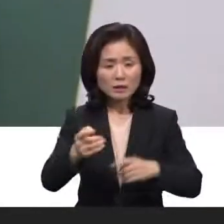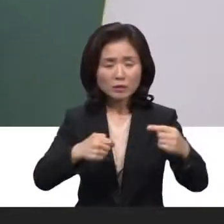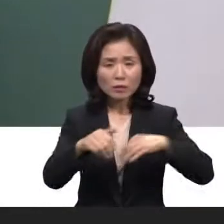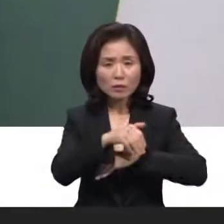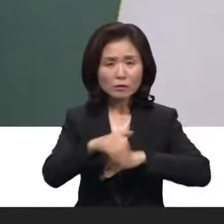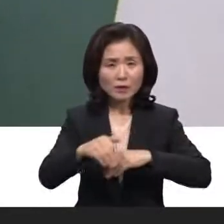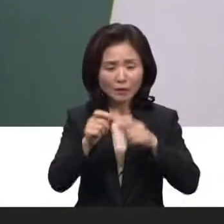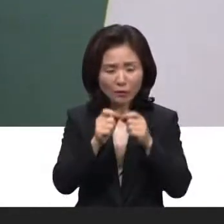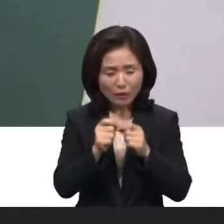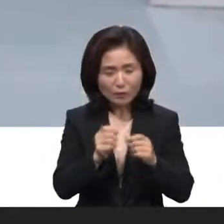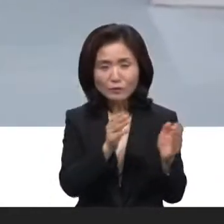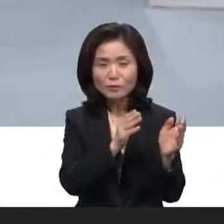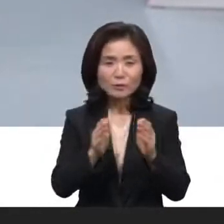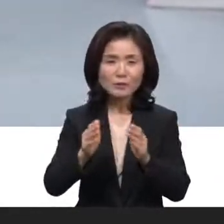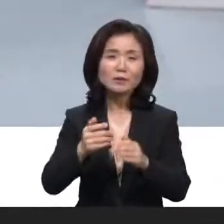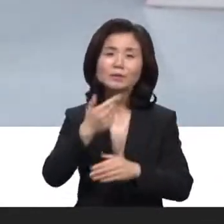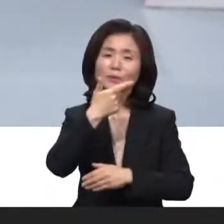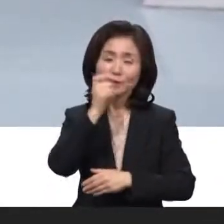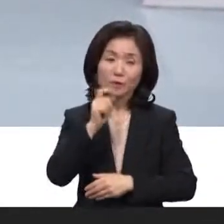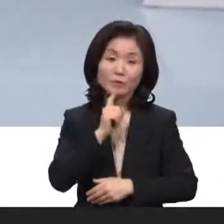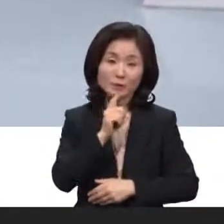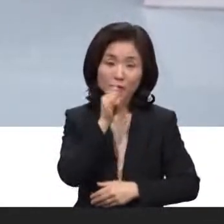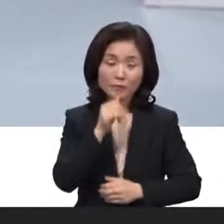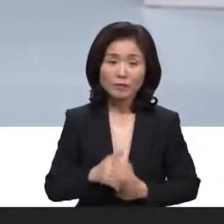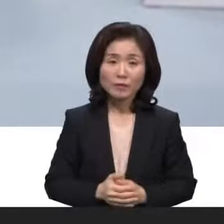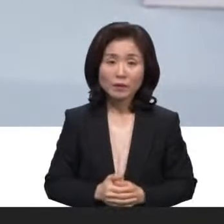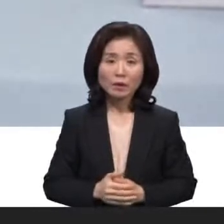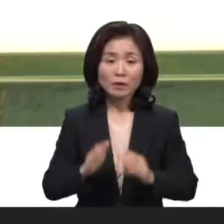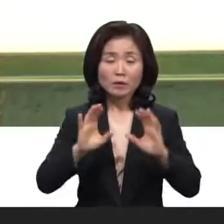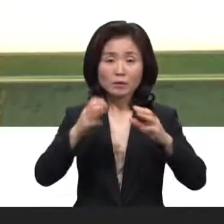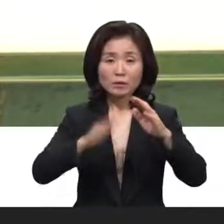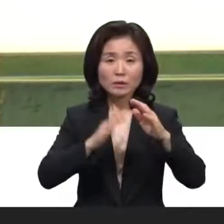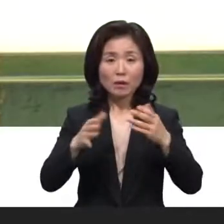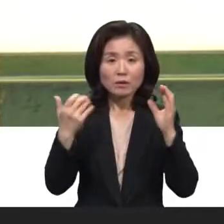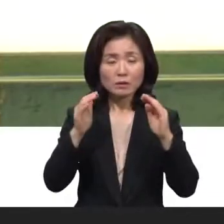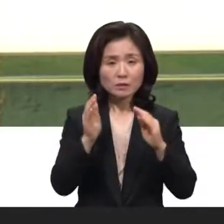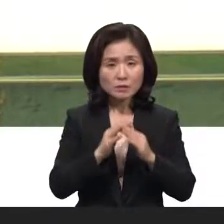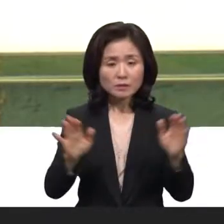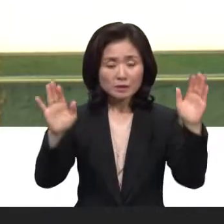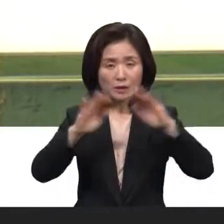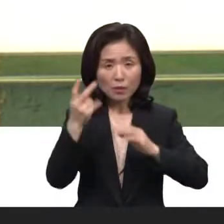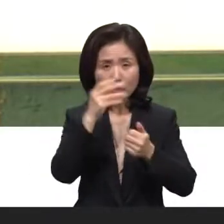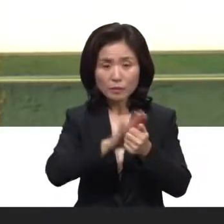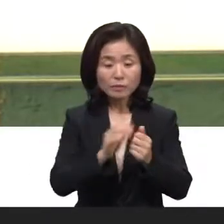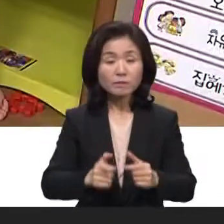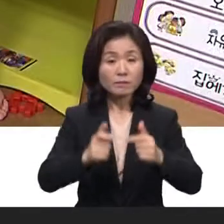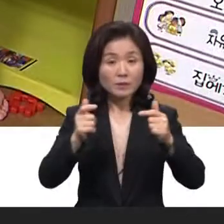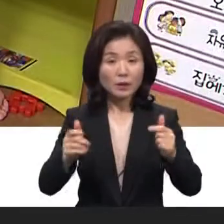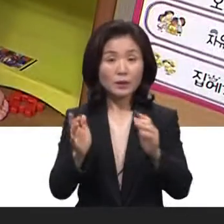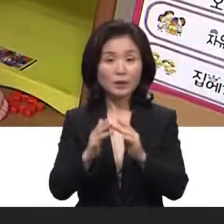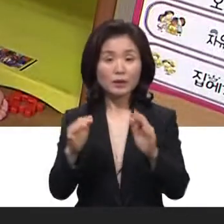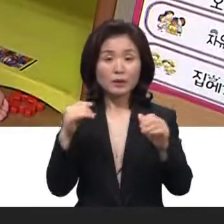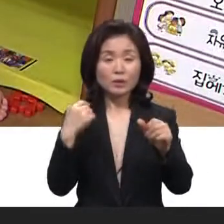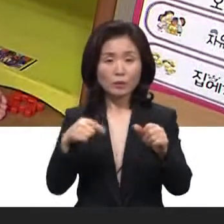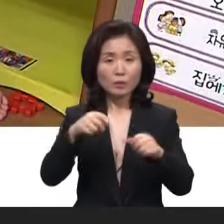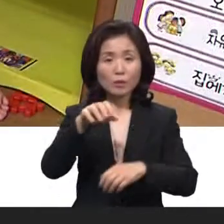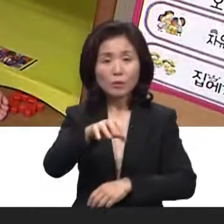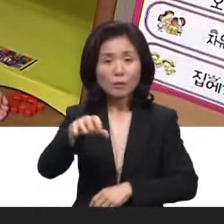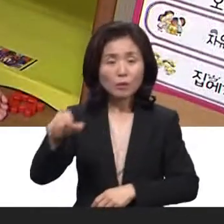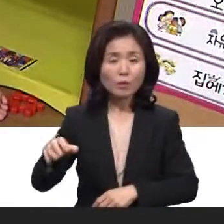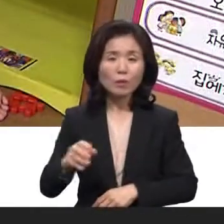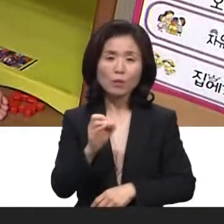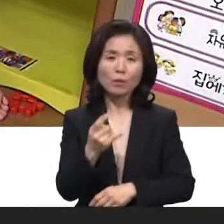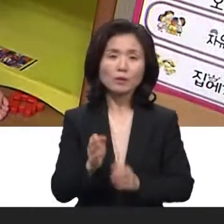심히 준비되지 않았다는 지적도 나옵니다 9 꼼 입 어린이집과 야간 보유 확대 온라인 교육 플랫폼 5등 의